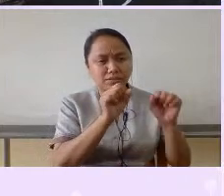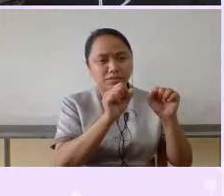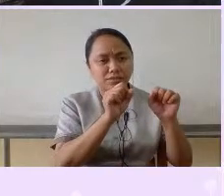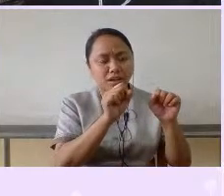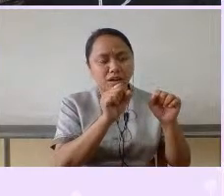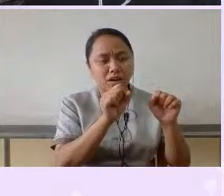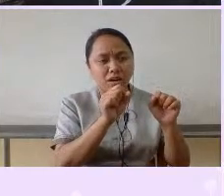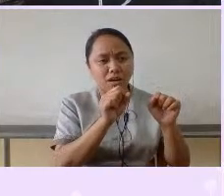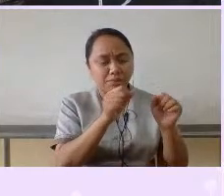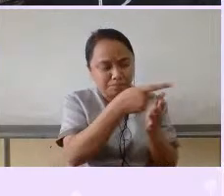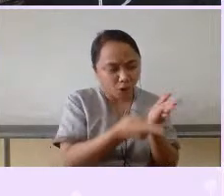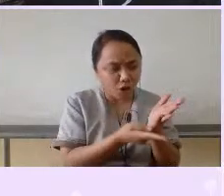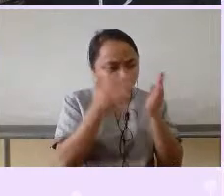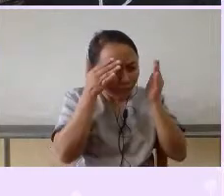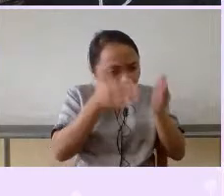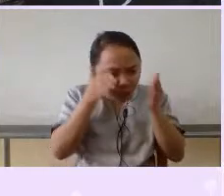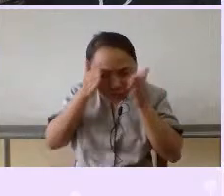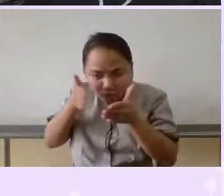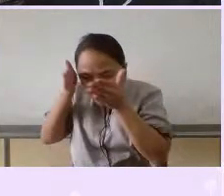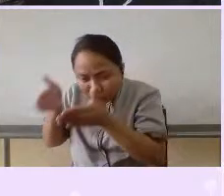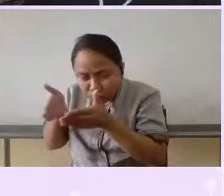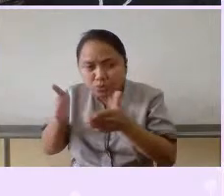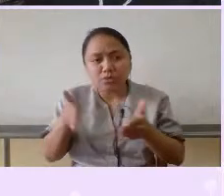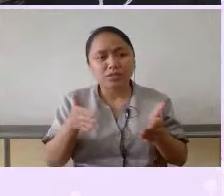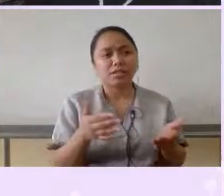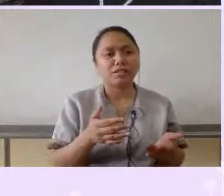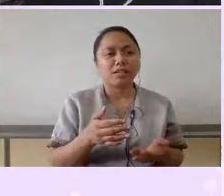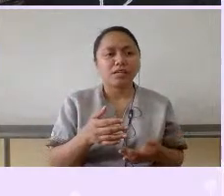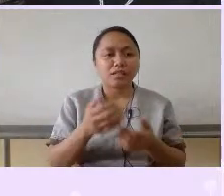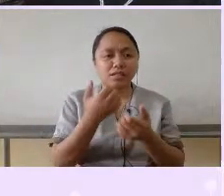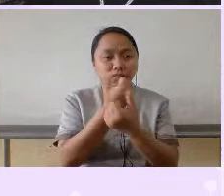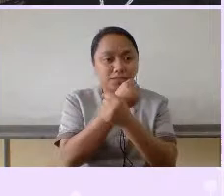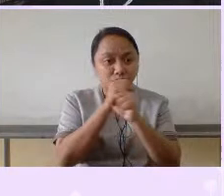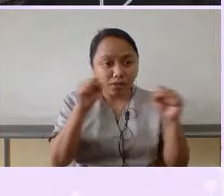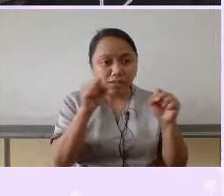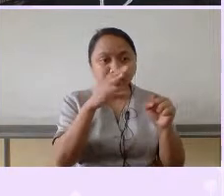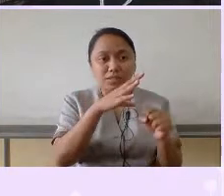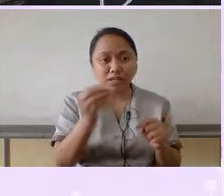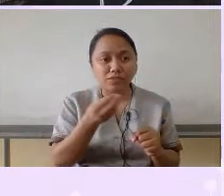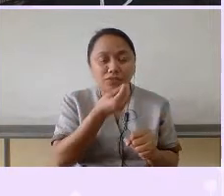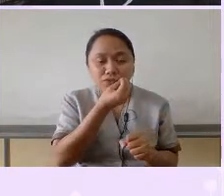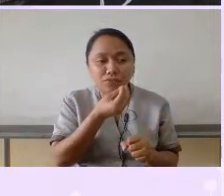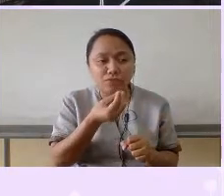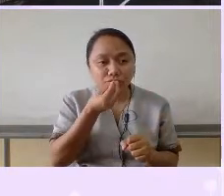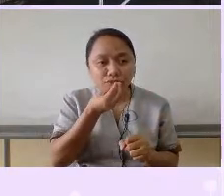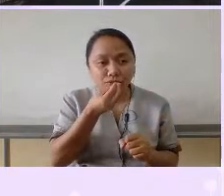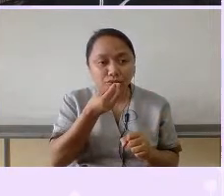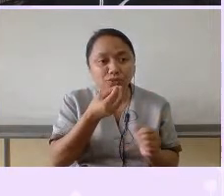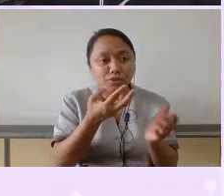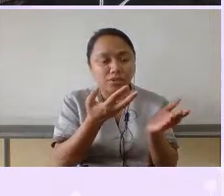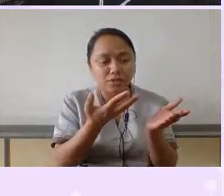resources, yung right to livelihood, credit, capital, and technology, kasi yan po yung mga